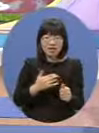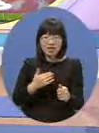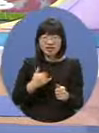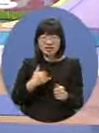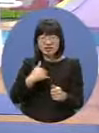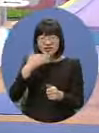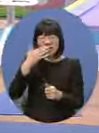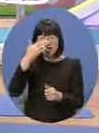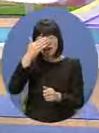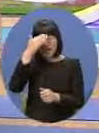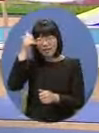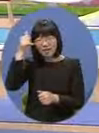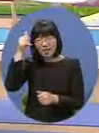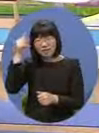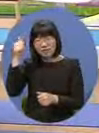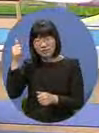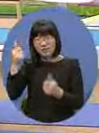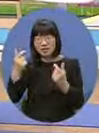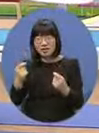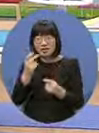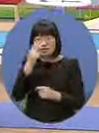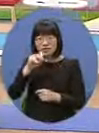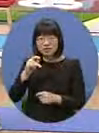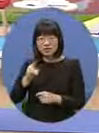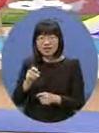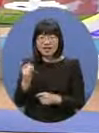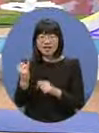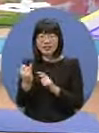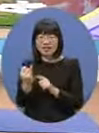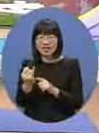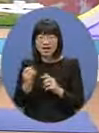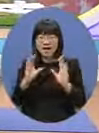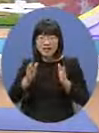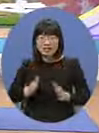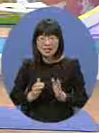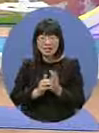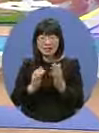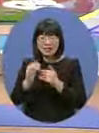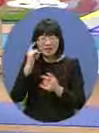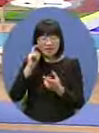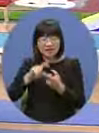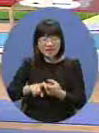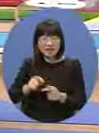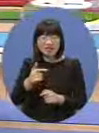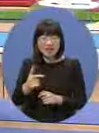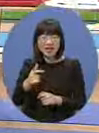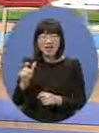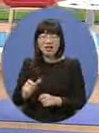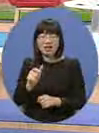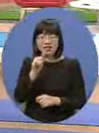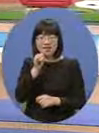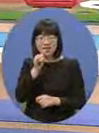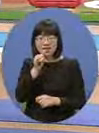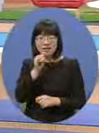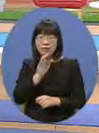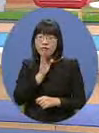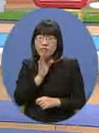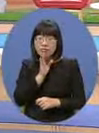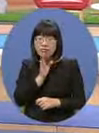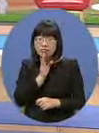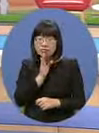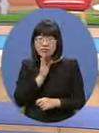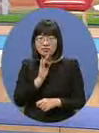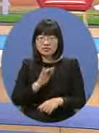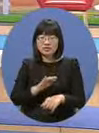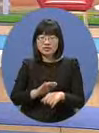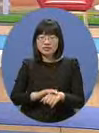이게 모르겠어. 네. 최윤영 아나운서가 출산 사실... 이후에 네. 굉장히 관심이 많은 거예요. 관심, 네. 그러니까요. 네, 그래서 오, 지금 일직선으로 이렇게